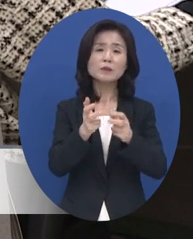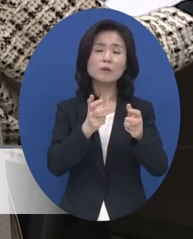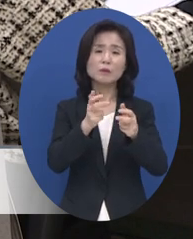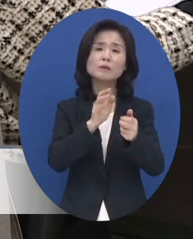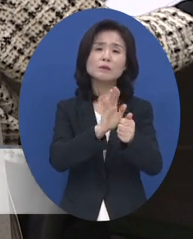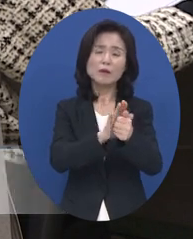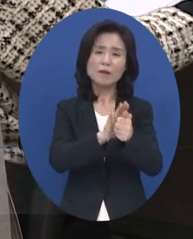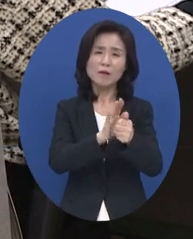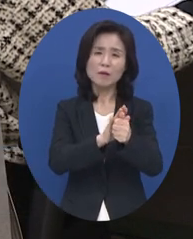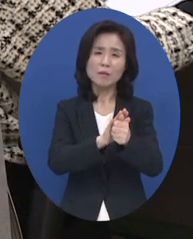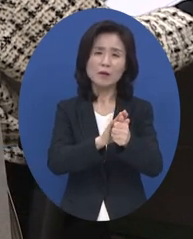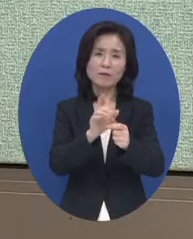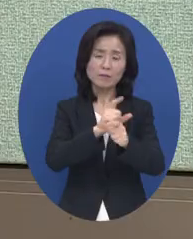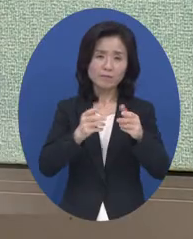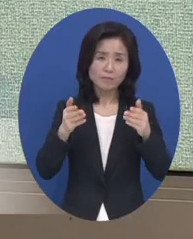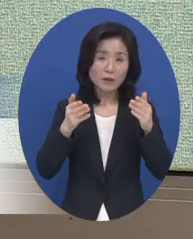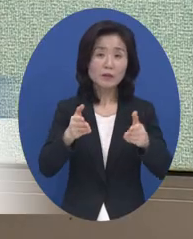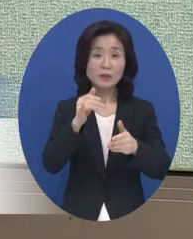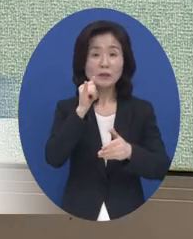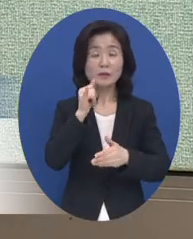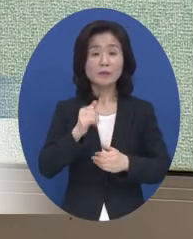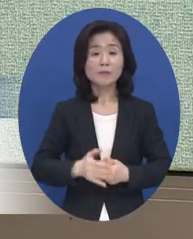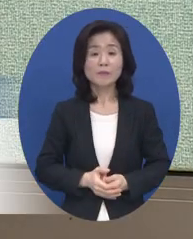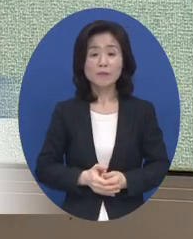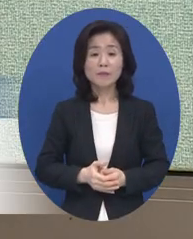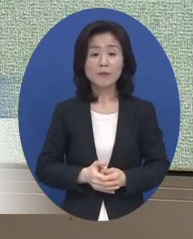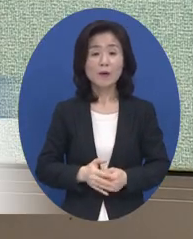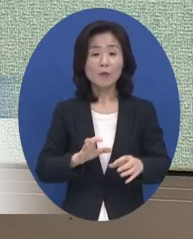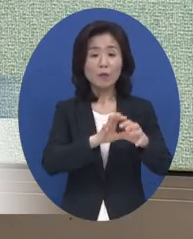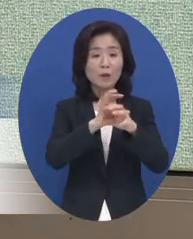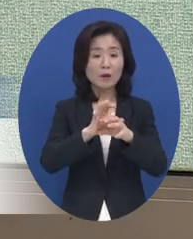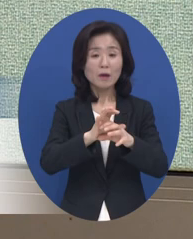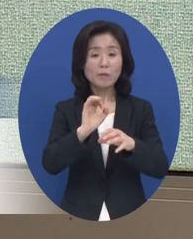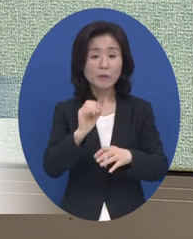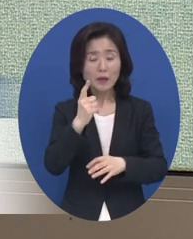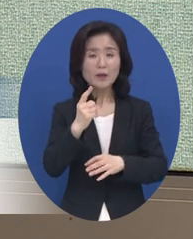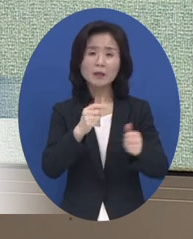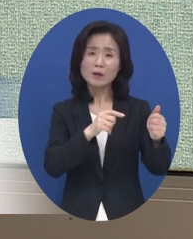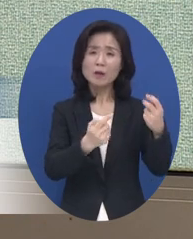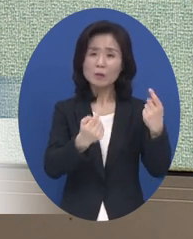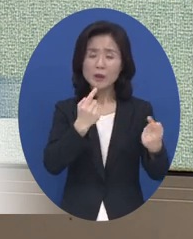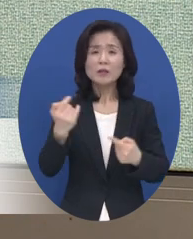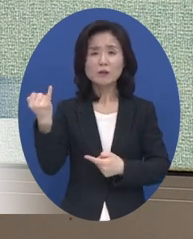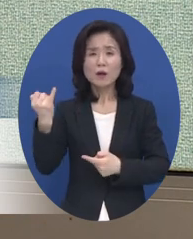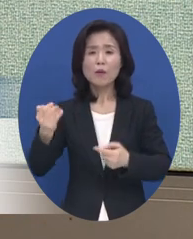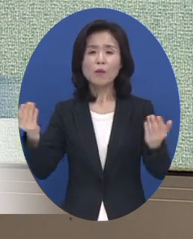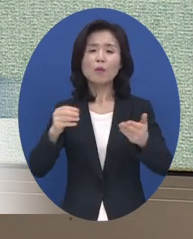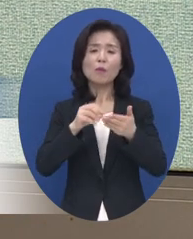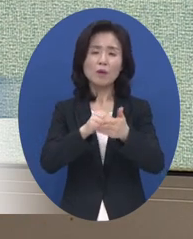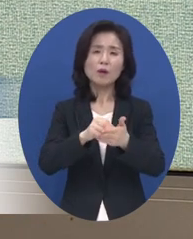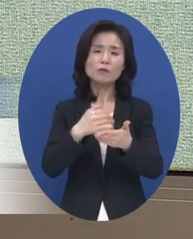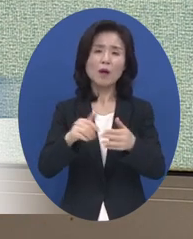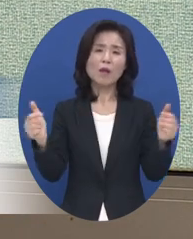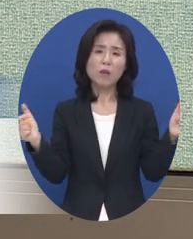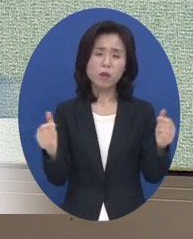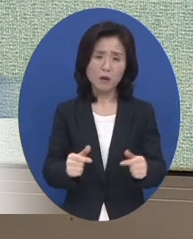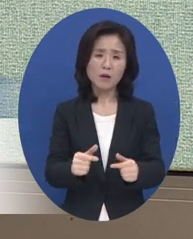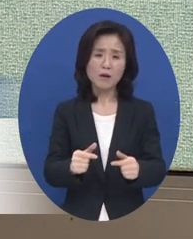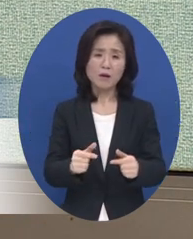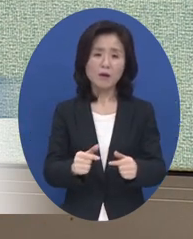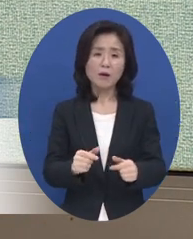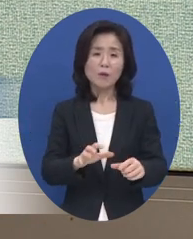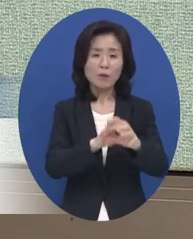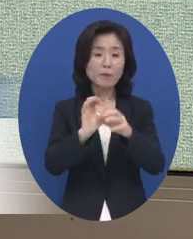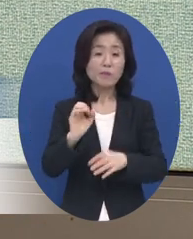이유도 여기에 있습니다. 코로나로 인해 남성보다 여성이 더욱 고용시장에서 감소하였음을 알수 있습니다. 코로나로